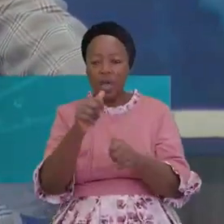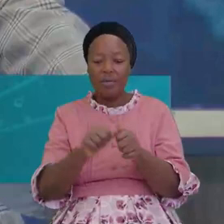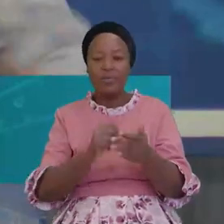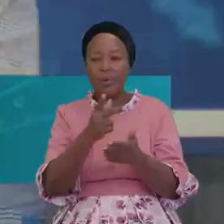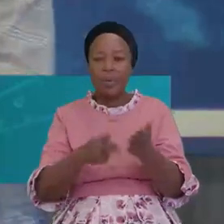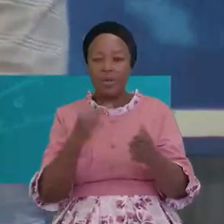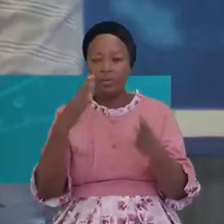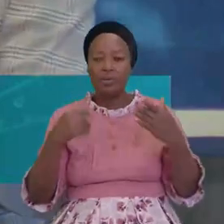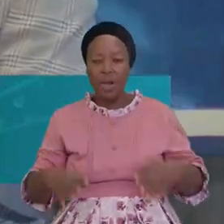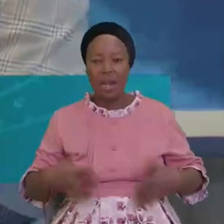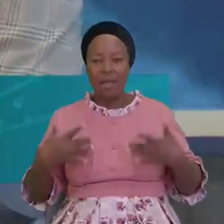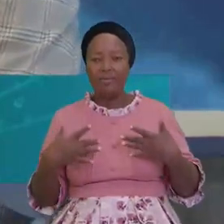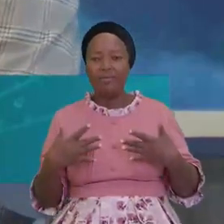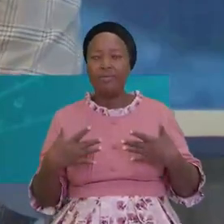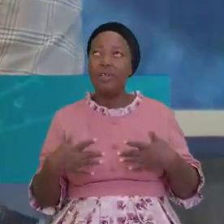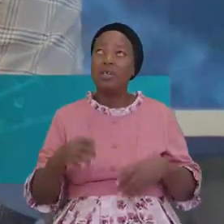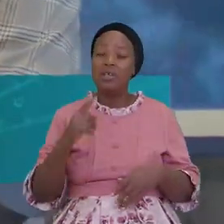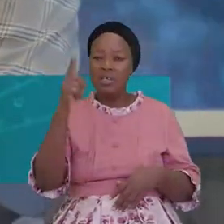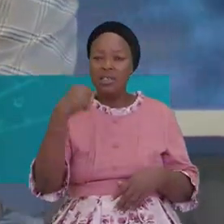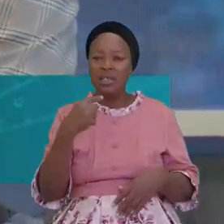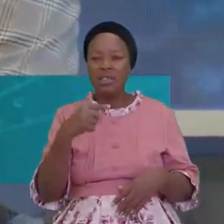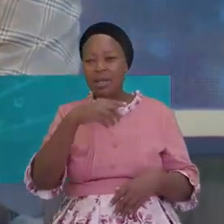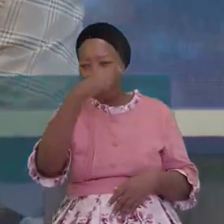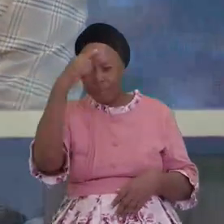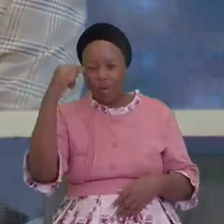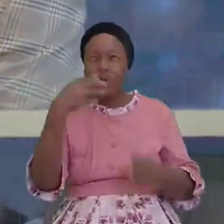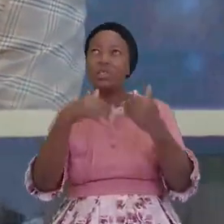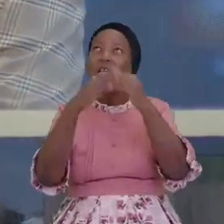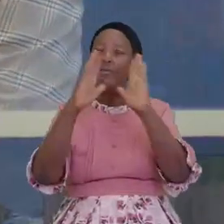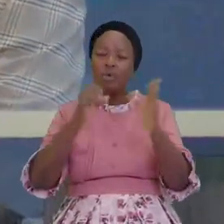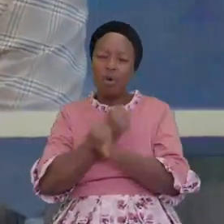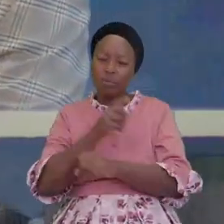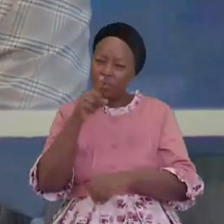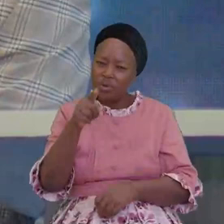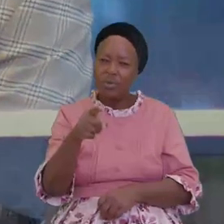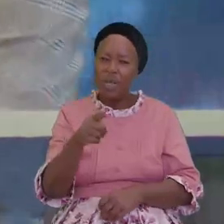ciel, les bénédictions pour toutes les parties de ta vie.